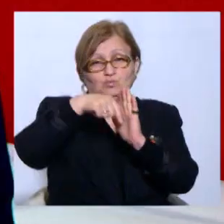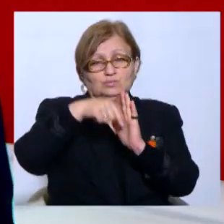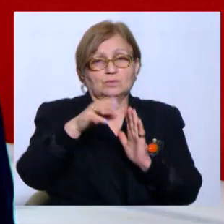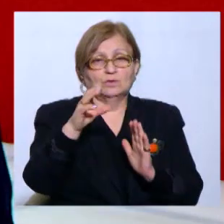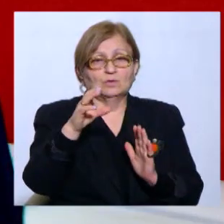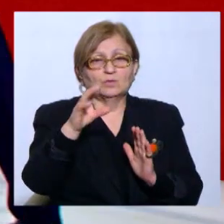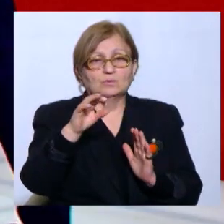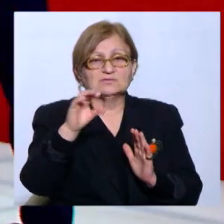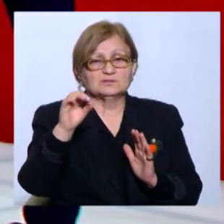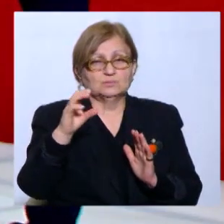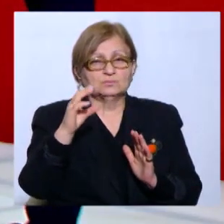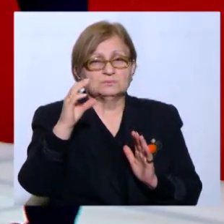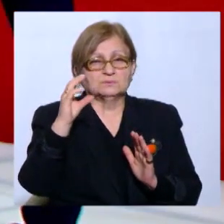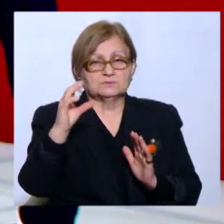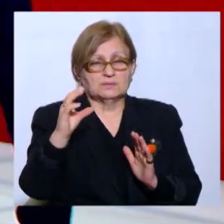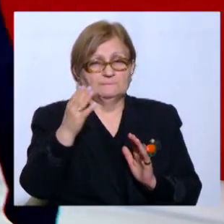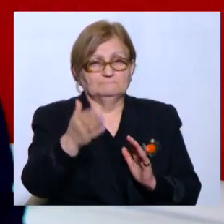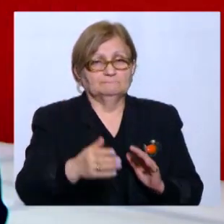კოსინუსი.